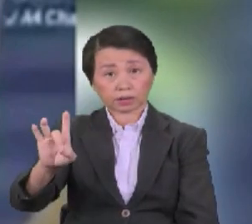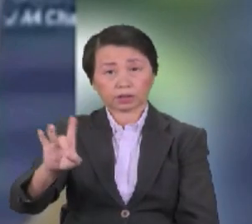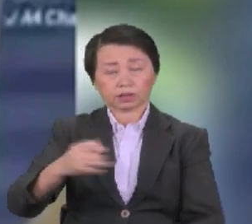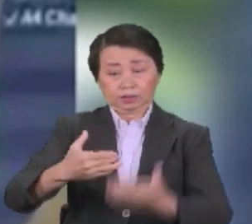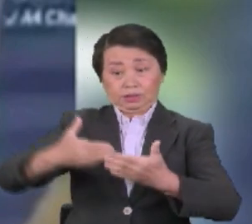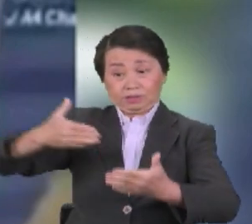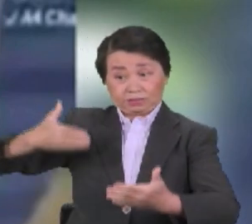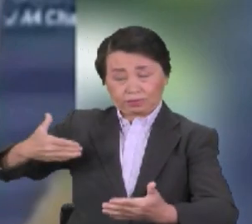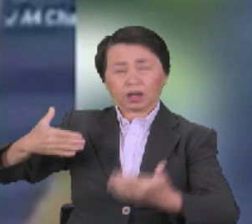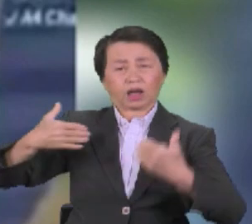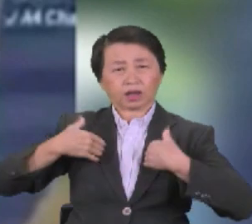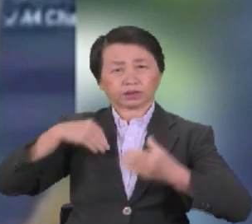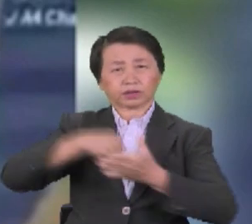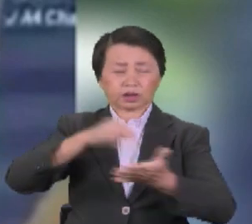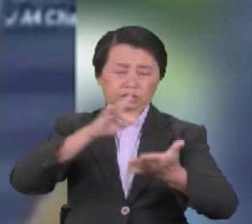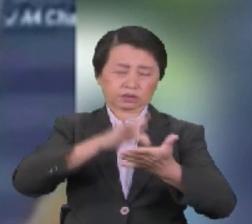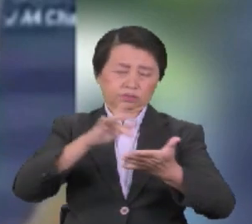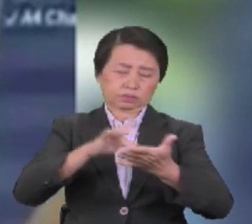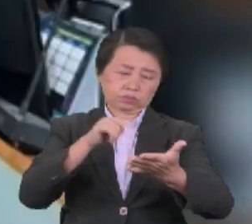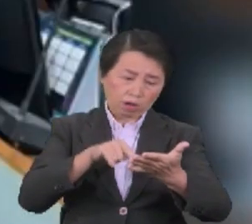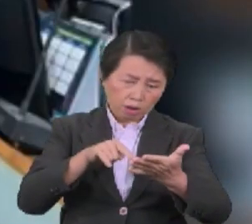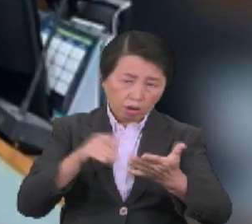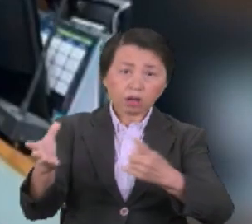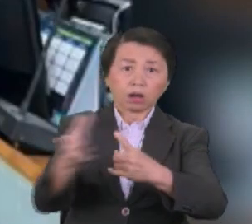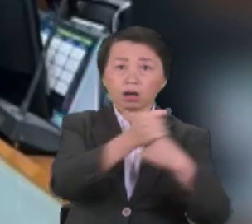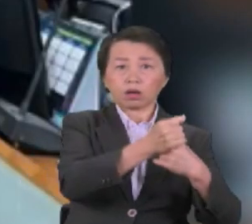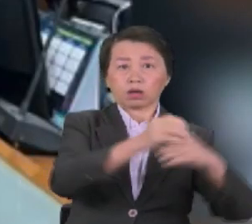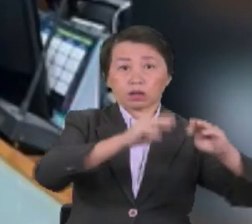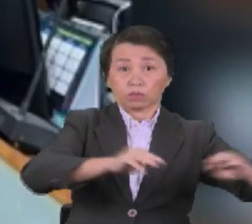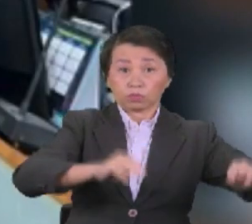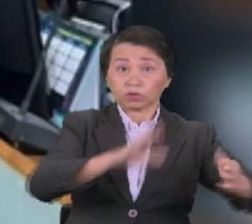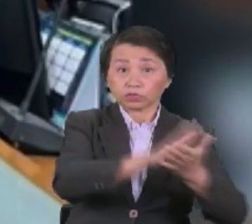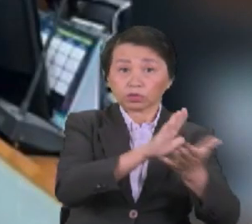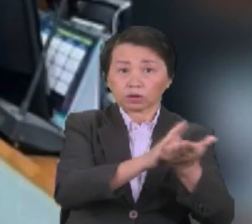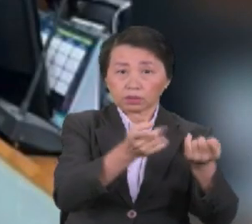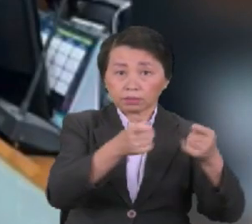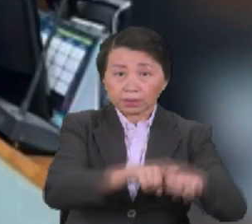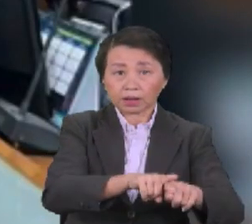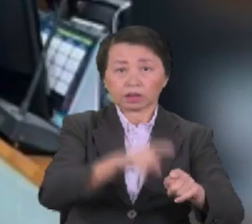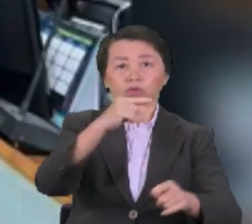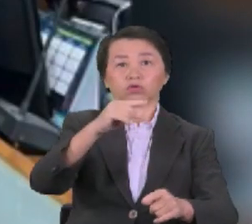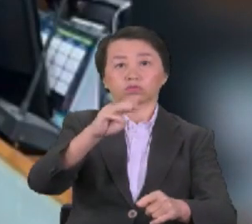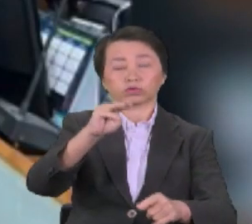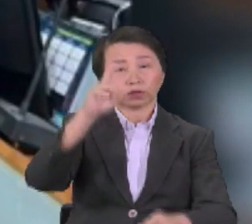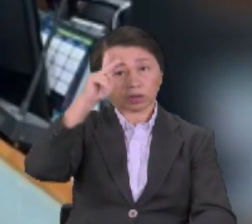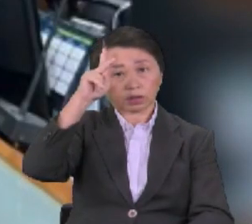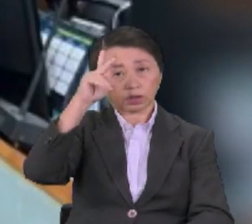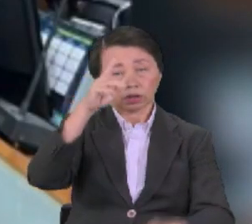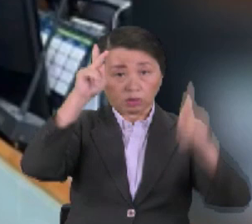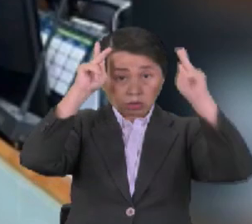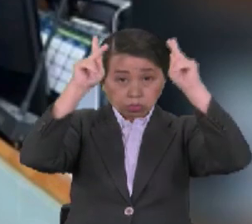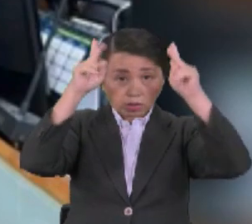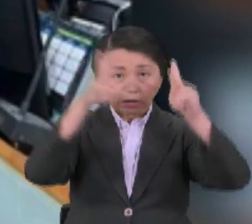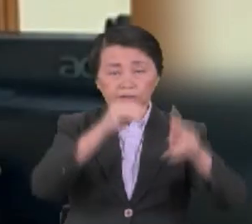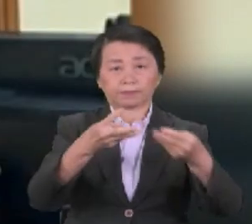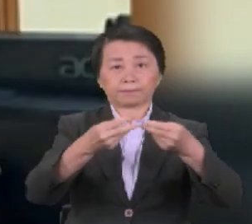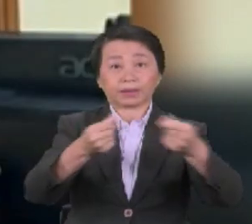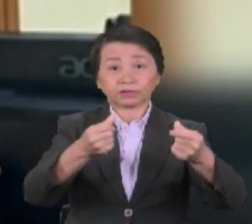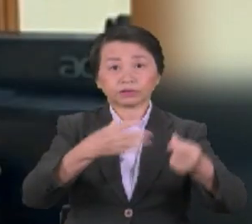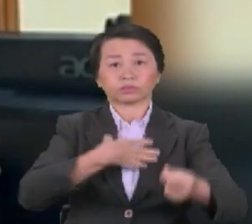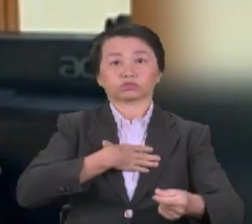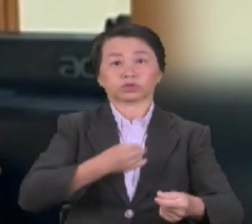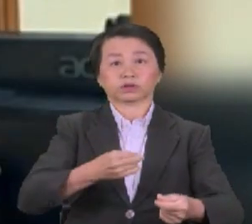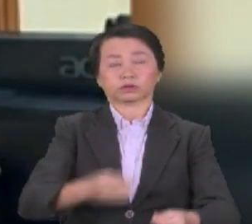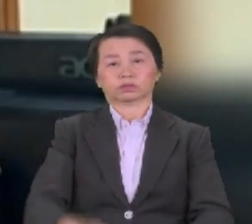Sebelum ini, tular di media sosial mengenai kes culik pelajar sekolah didakwa berlaku di Gua Musang, Kuala Krai dan Pasir Putih.